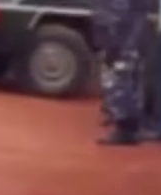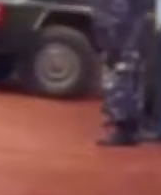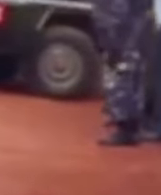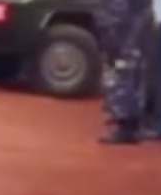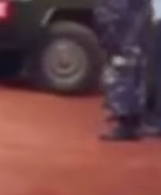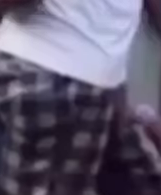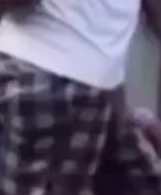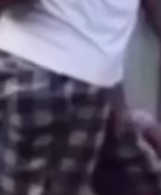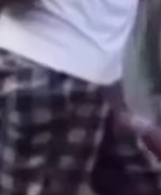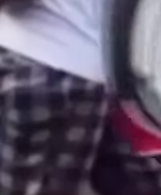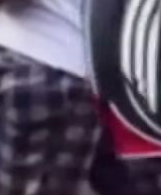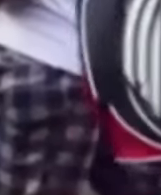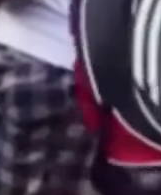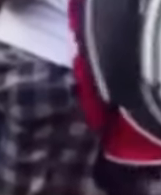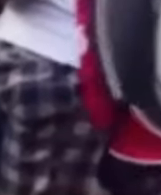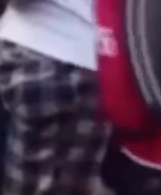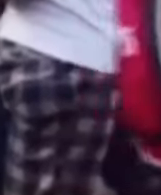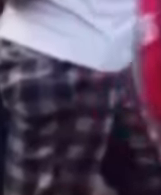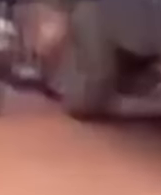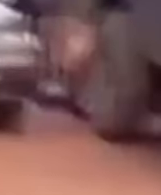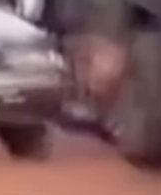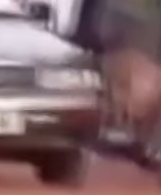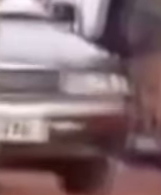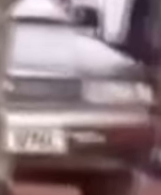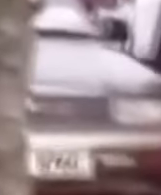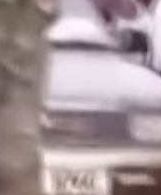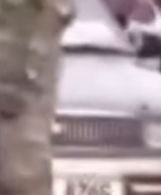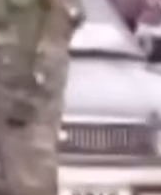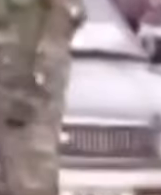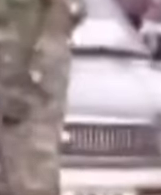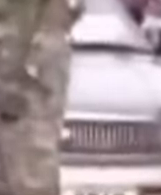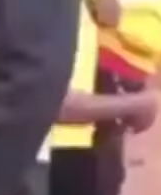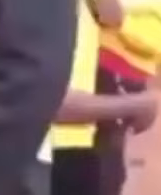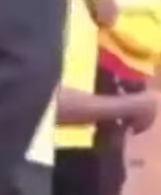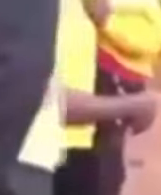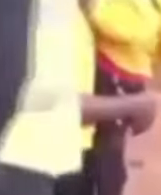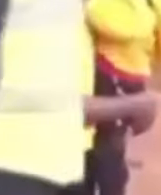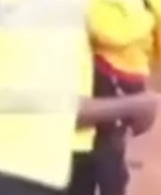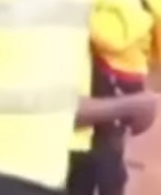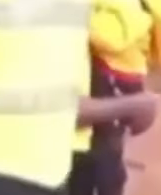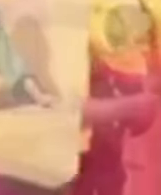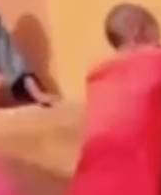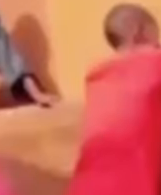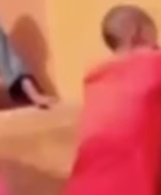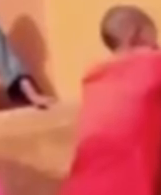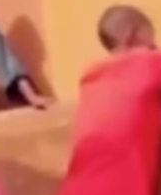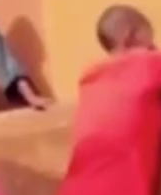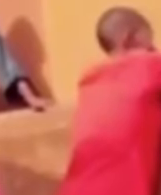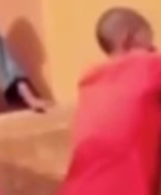Owa militala asowaganye ne mukyala we n'amukuba amasasi. Naye yesse.